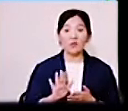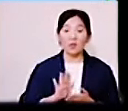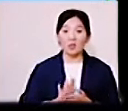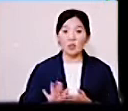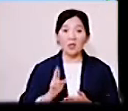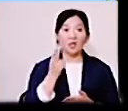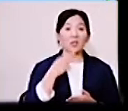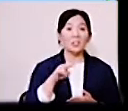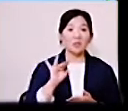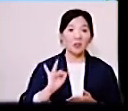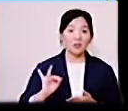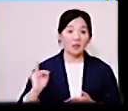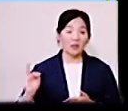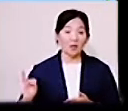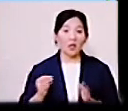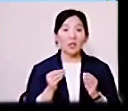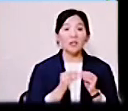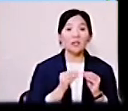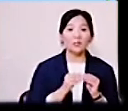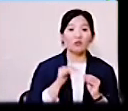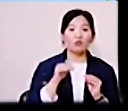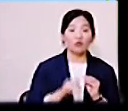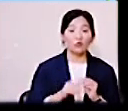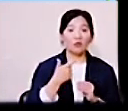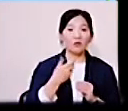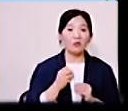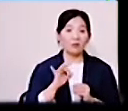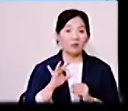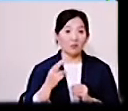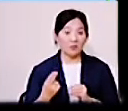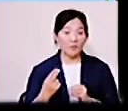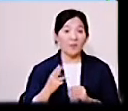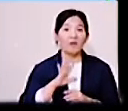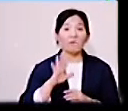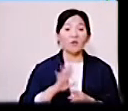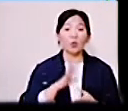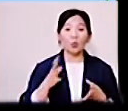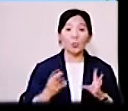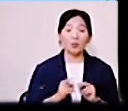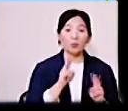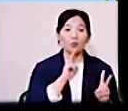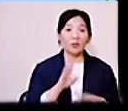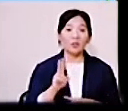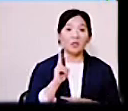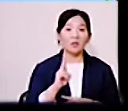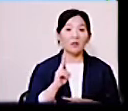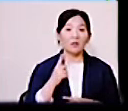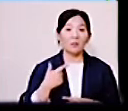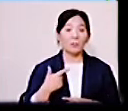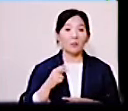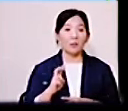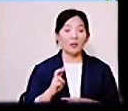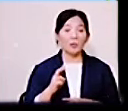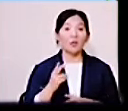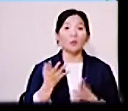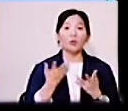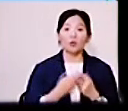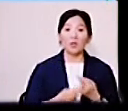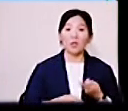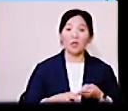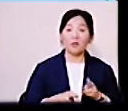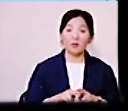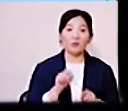частоте дискретизации 10 000 Гц. Результат представить в килобайтах. При решении таких